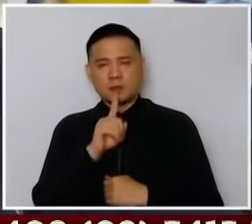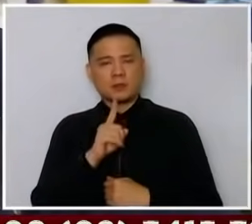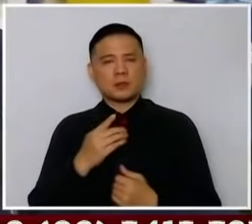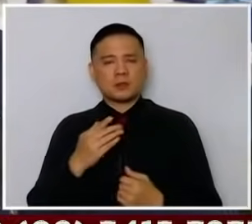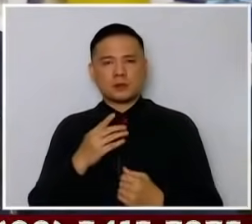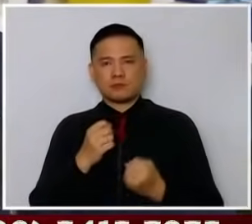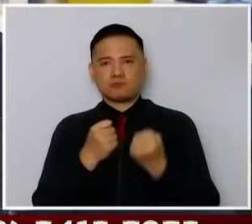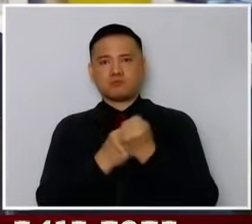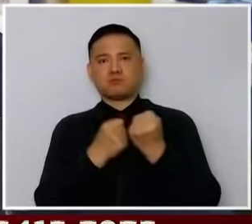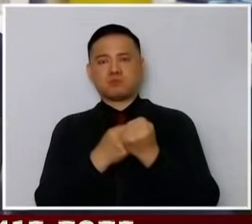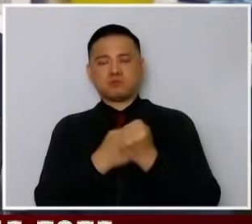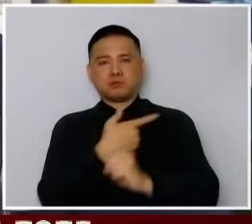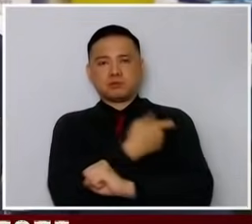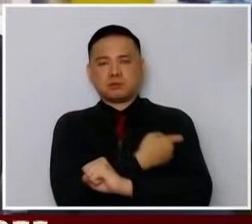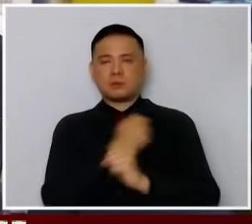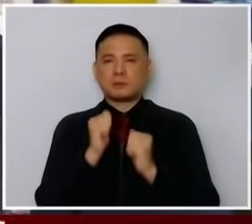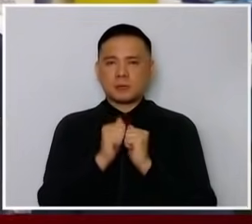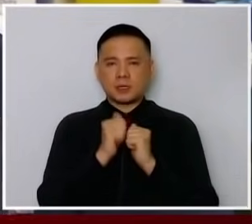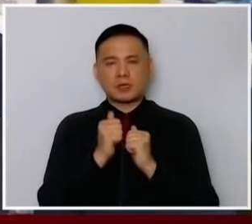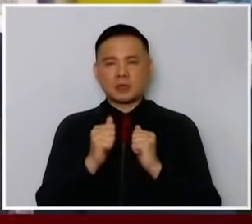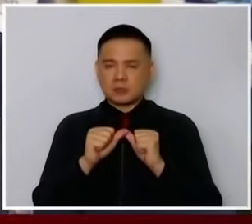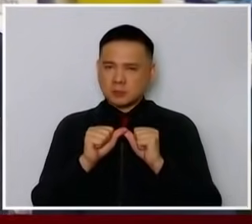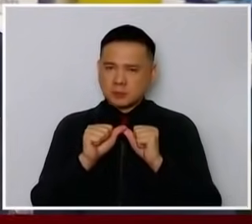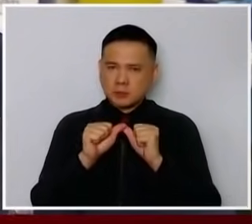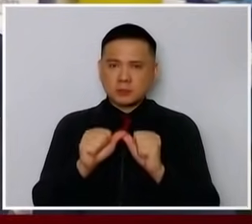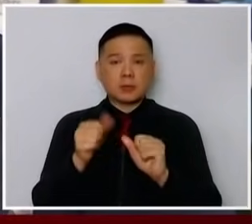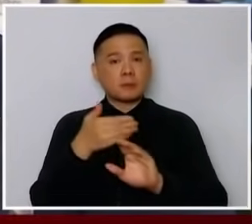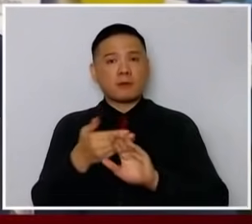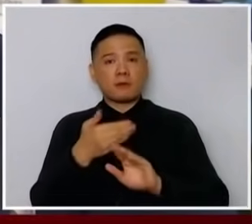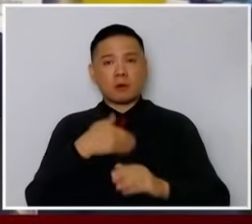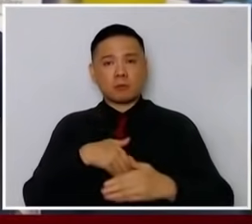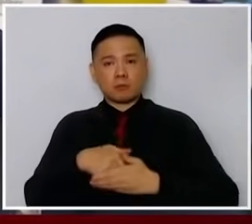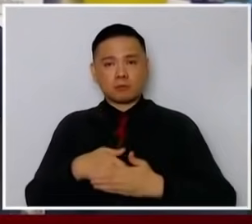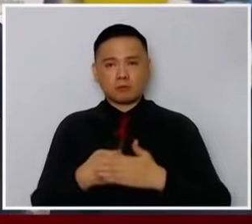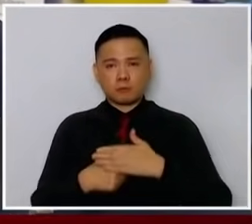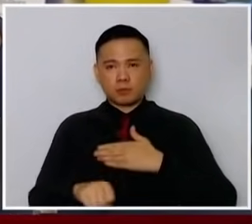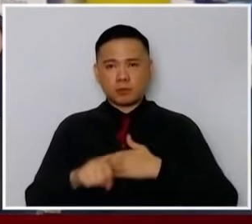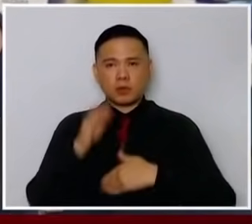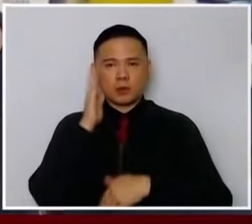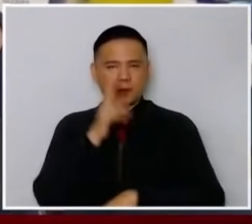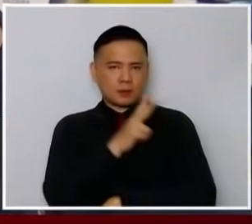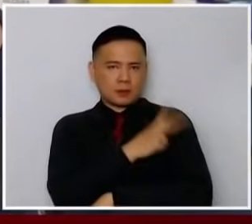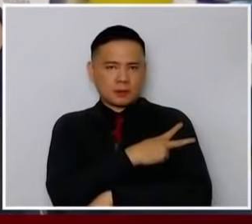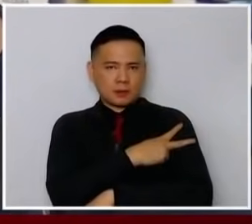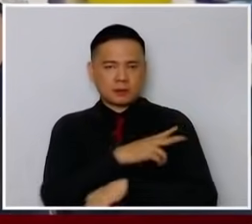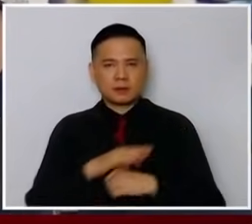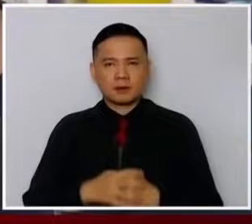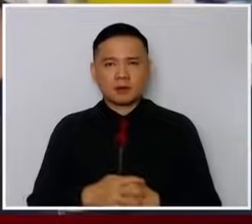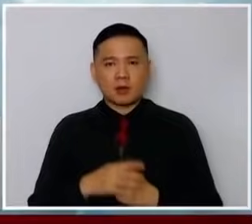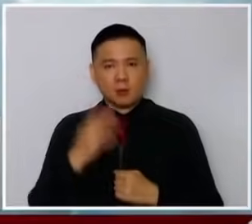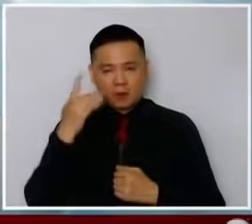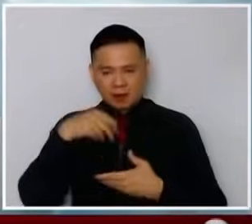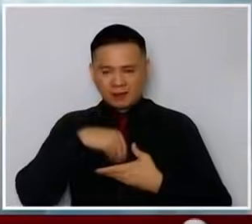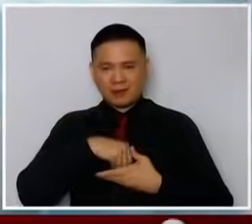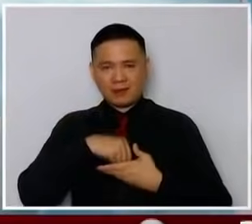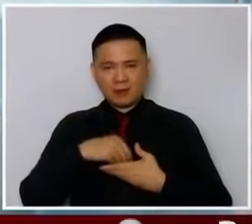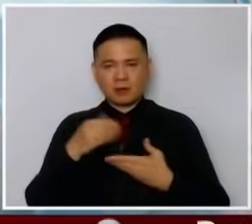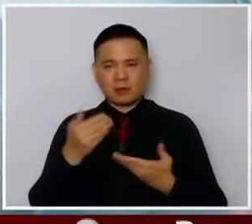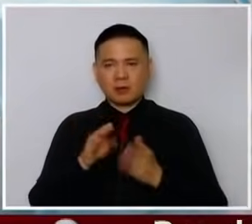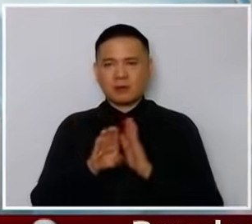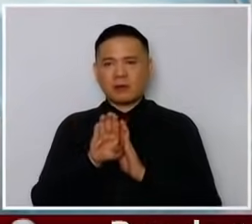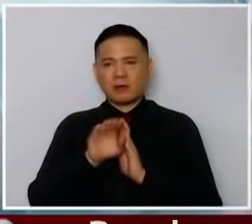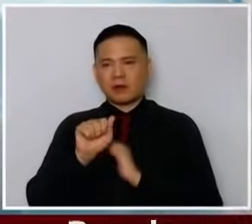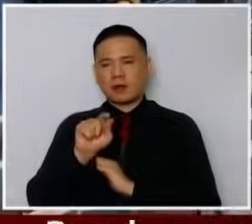talagang pinush namin na before ako manganak, makapag second dose ako para sa antibodies ng baby. Isa